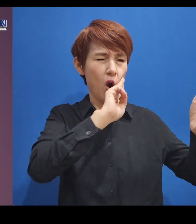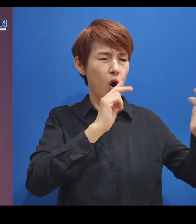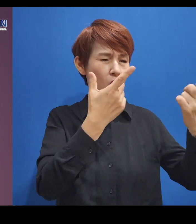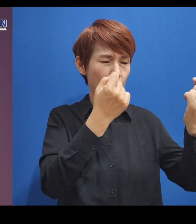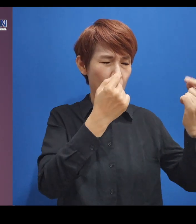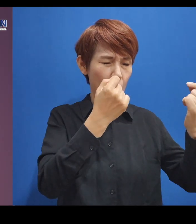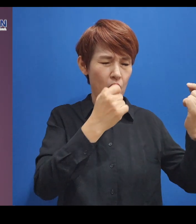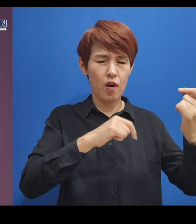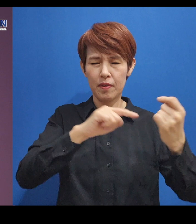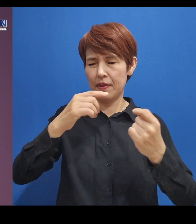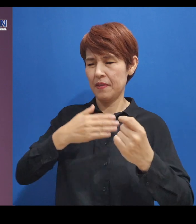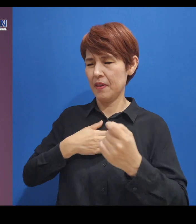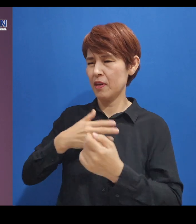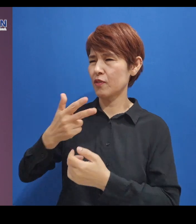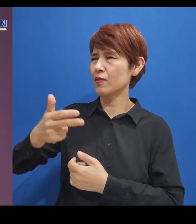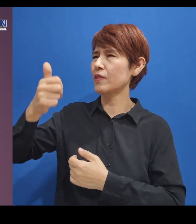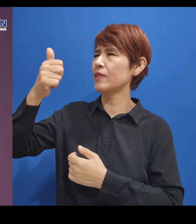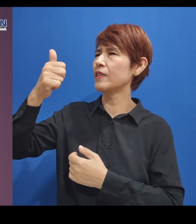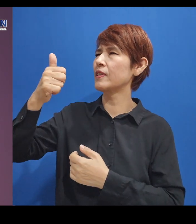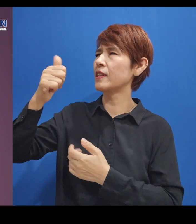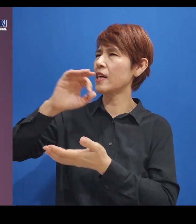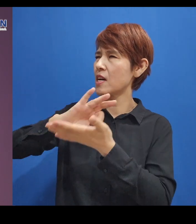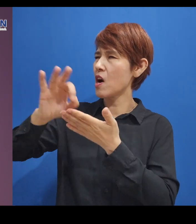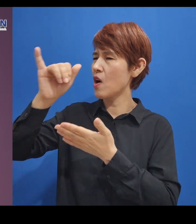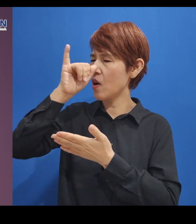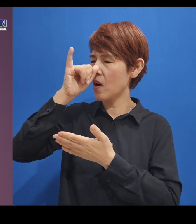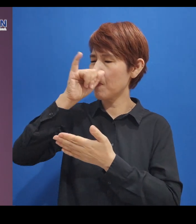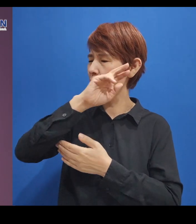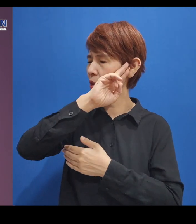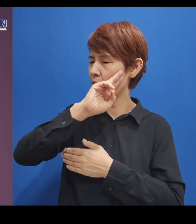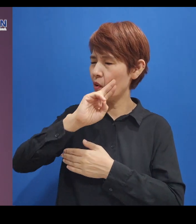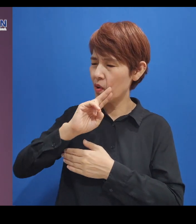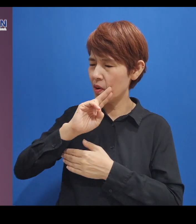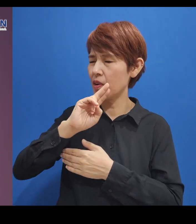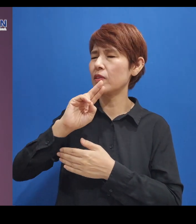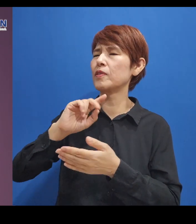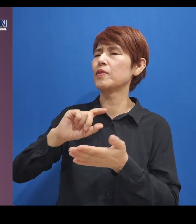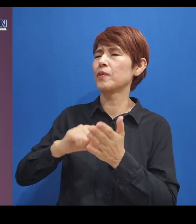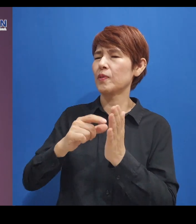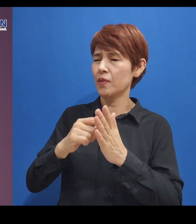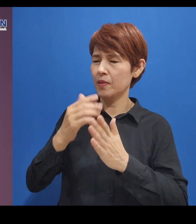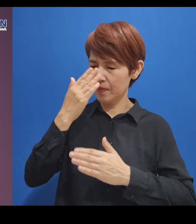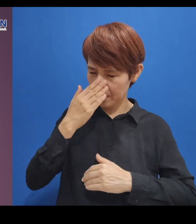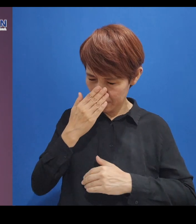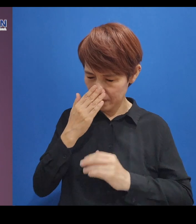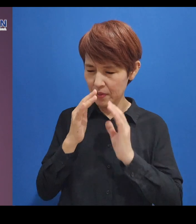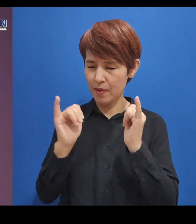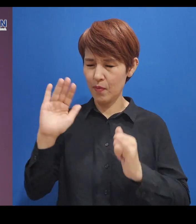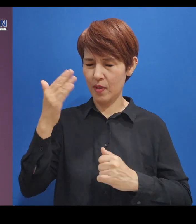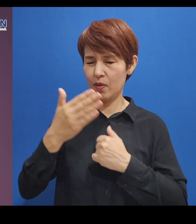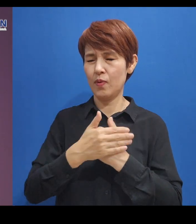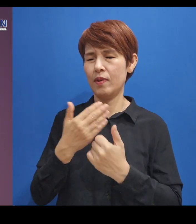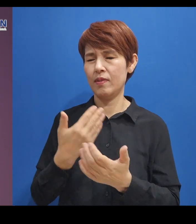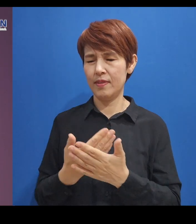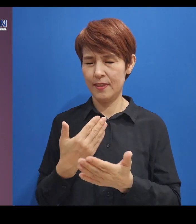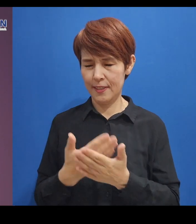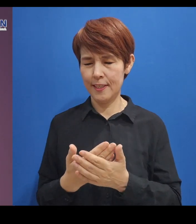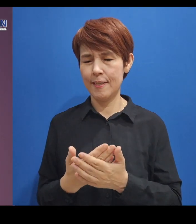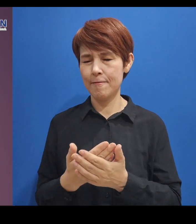것처럼 나의 주인께서 날 쓰시기에 편리할 만큼 겸손한 도구가 되게